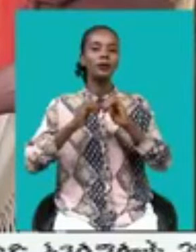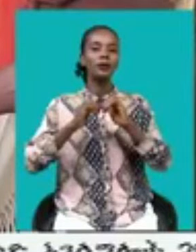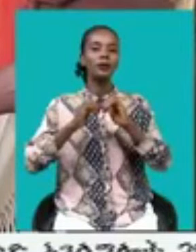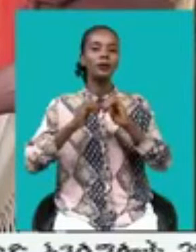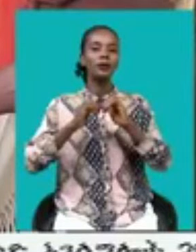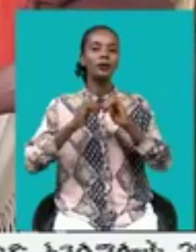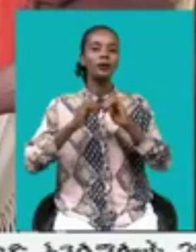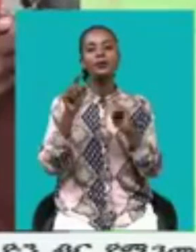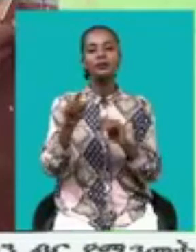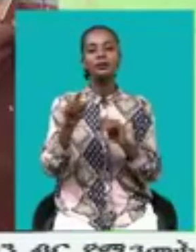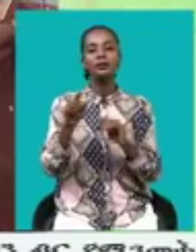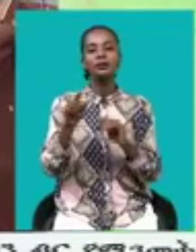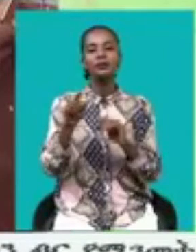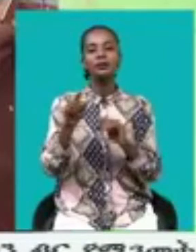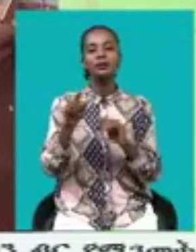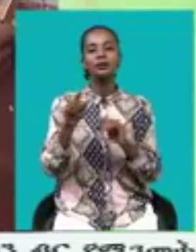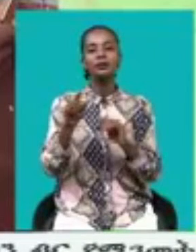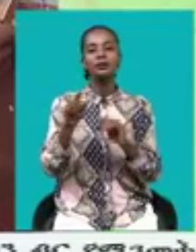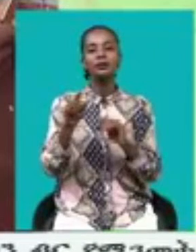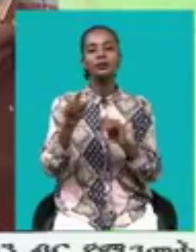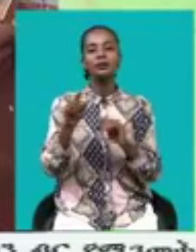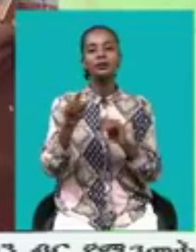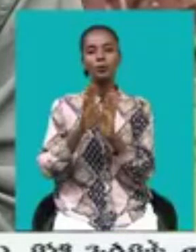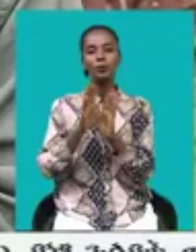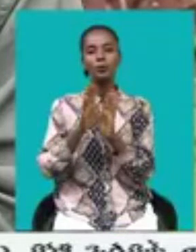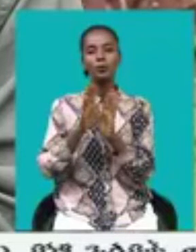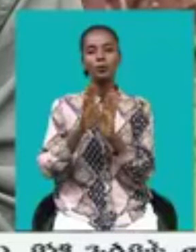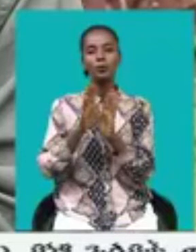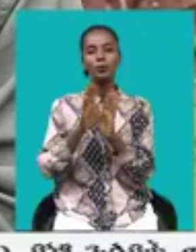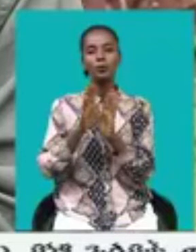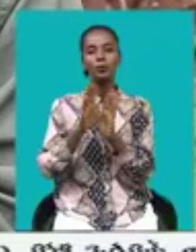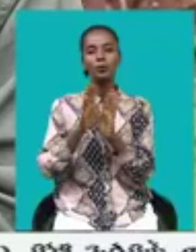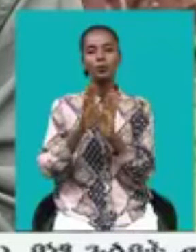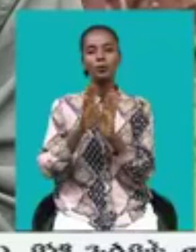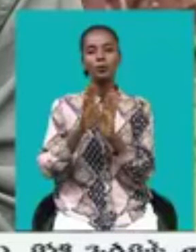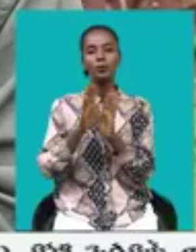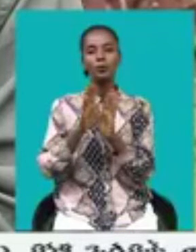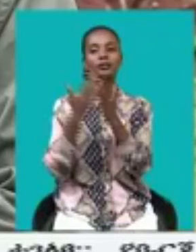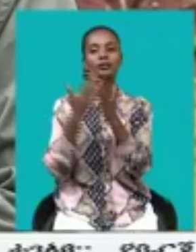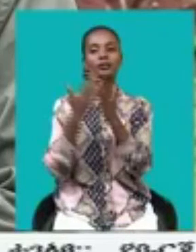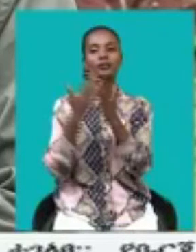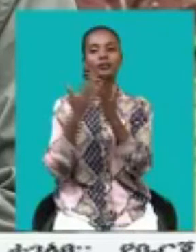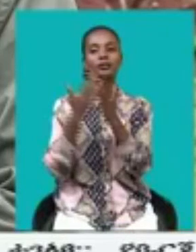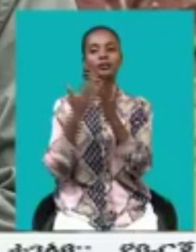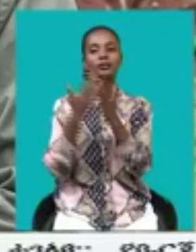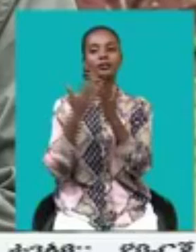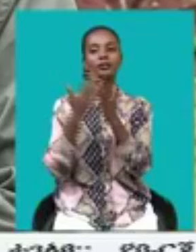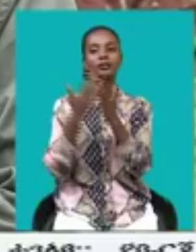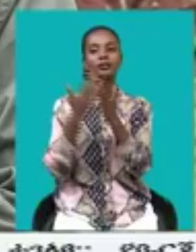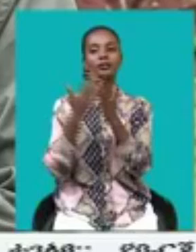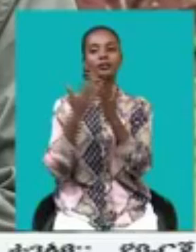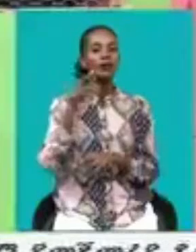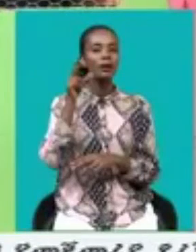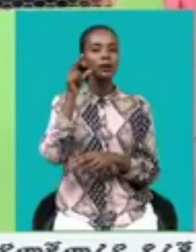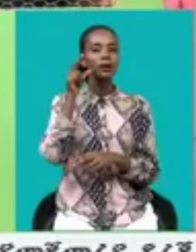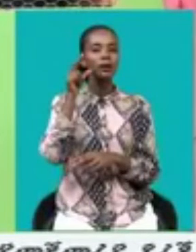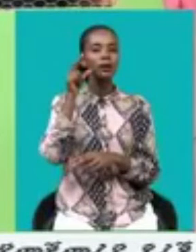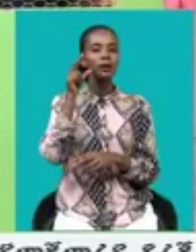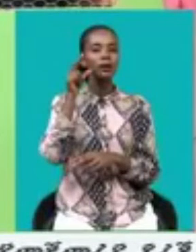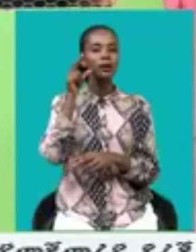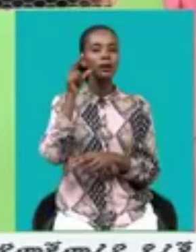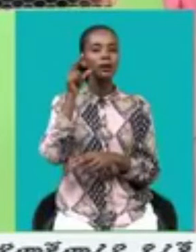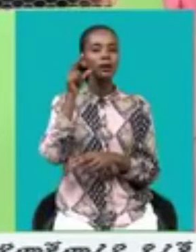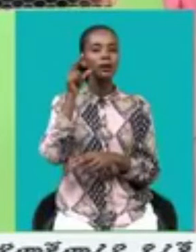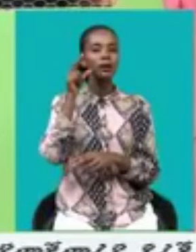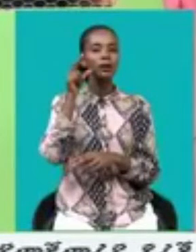የቤት ባለቤቷም እጅግ በጣም ደስተኛ ሆናለች። ልጆቻቸው ጋር ዛሬ አዲስ ቤት ውስጥ በዓልን ያከብራሉ። ለወይዘሮ ብርሃነሽ ከተደረገው የቤት